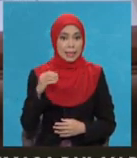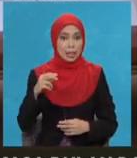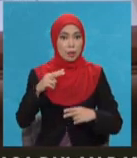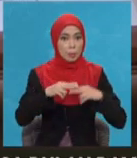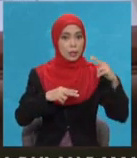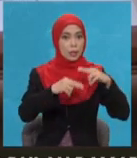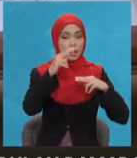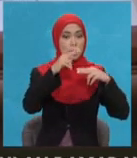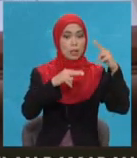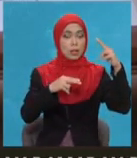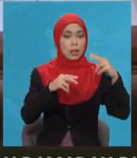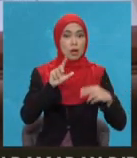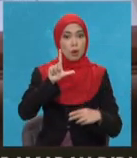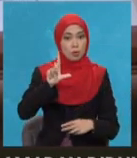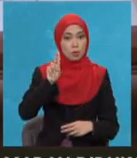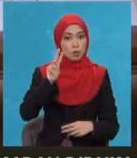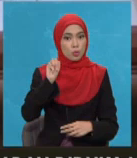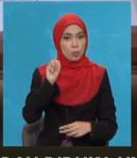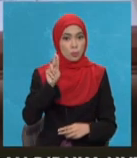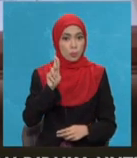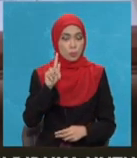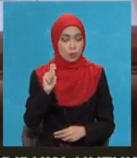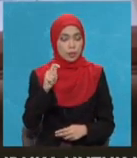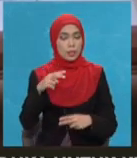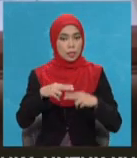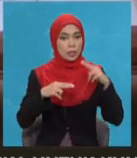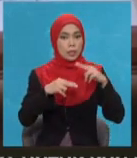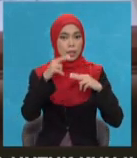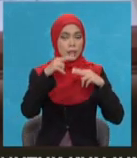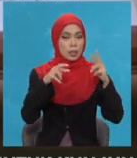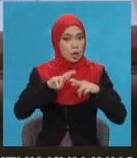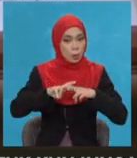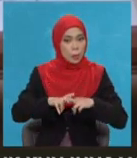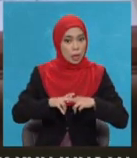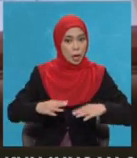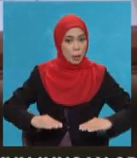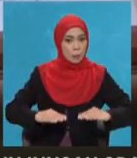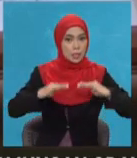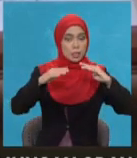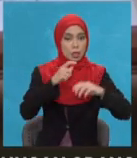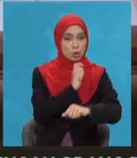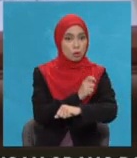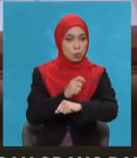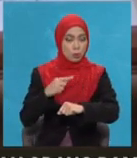Kampung lumut skim perbaikan dataran banjir Sungai